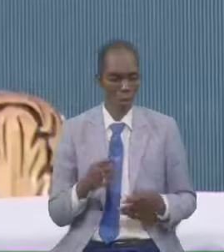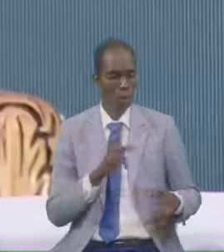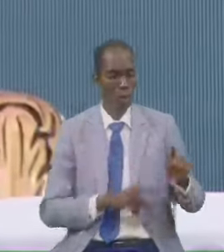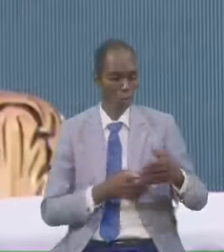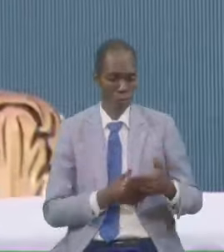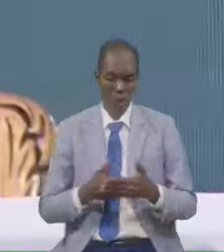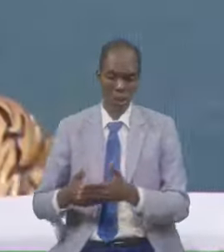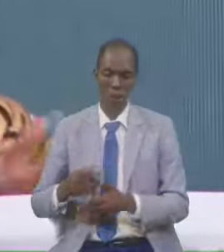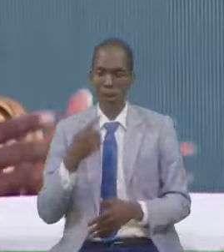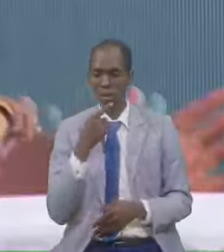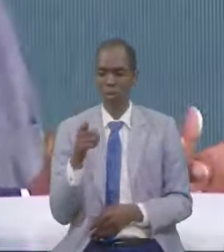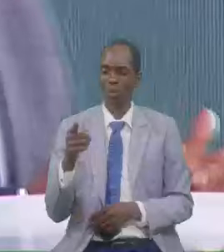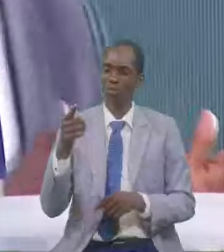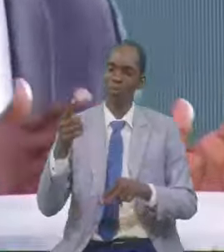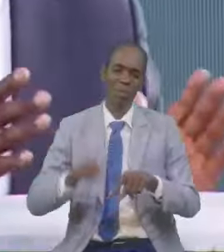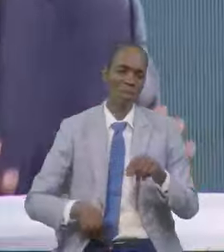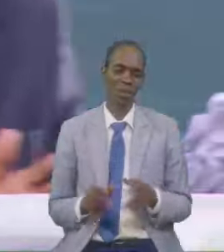దావీదు అంటున్నారు, నీ వల్ల కాదయ్యా. I went,